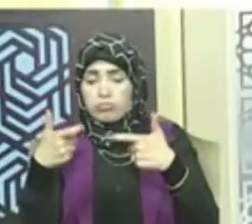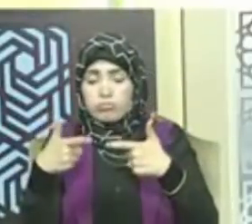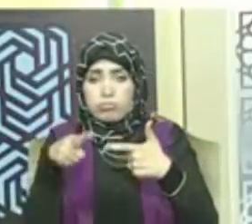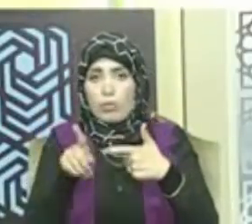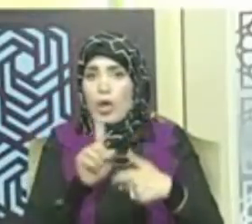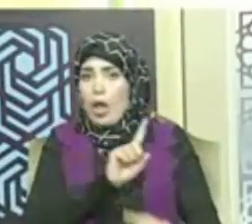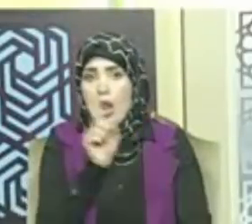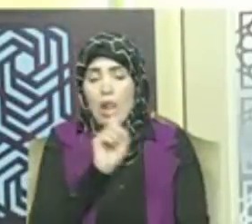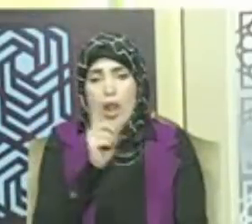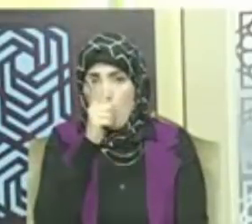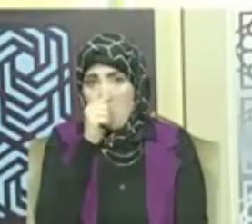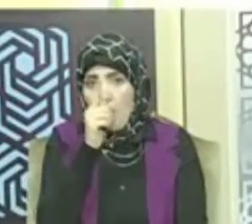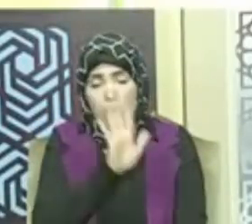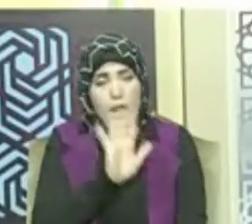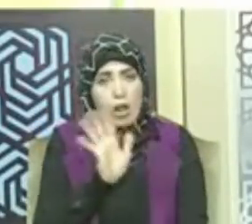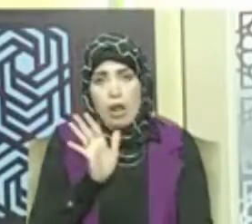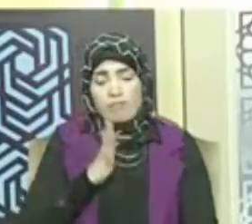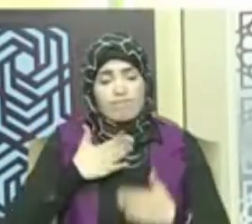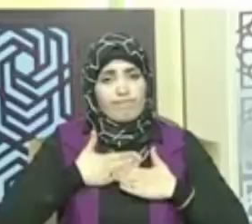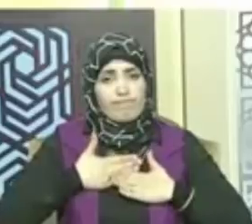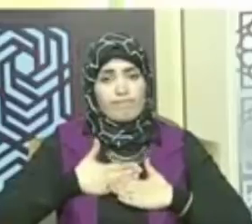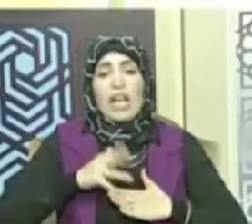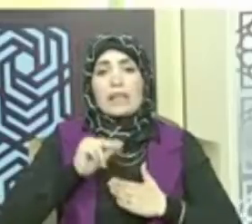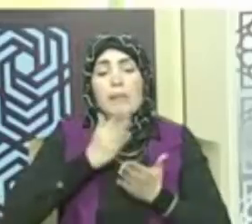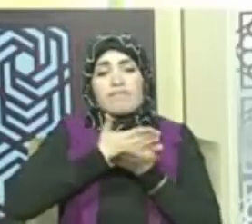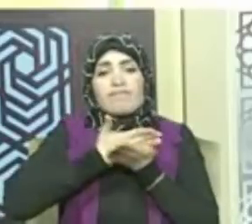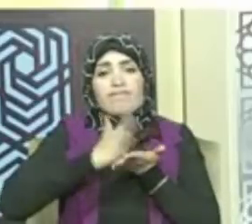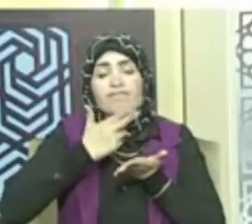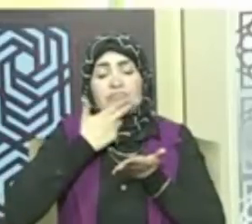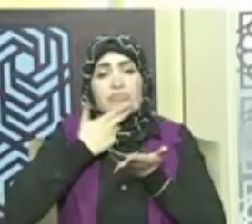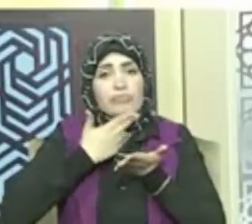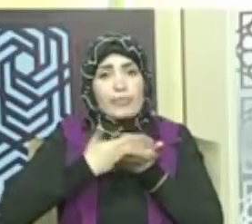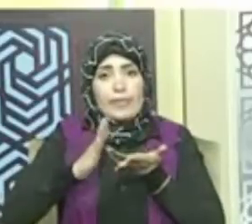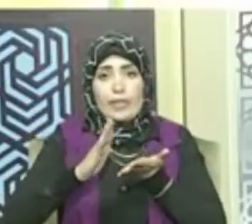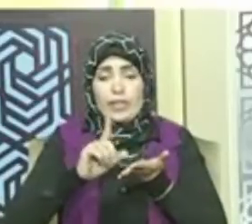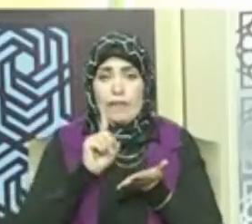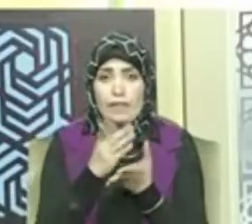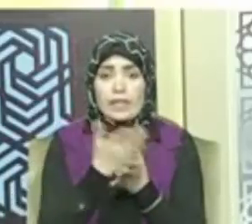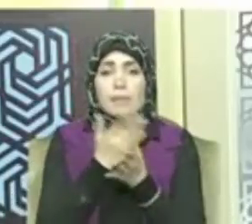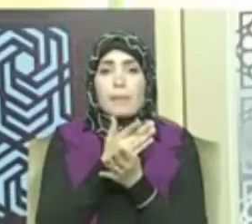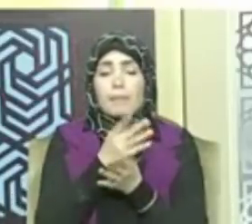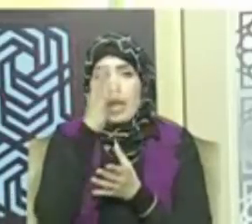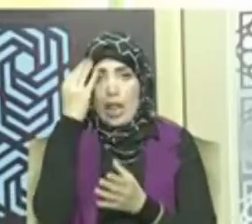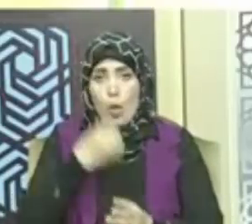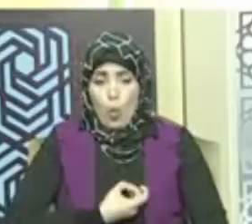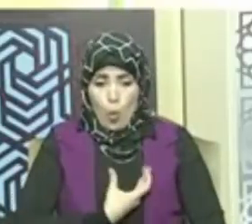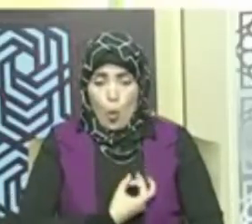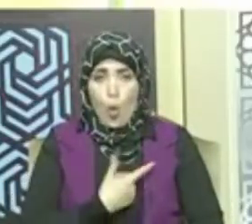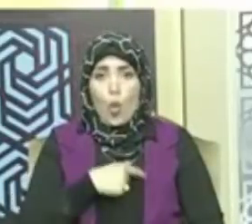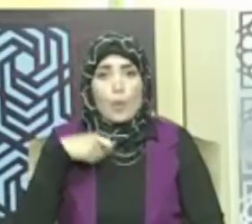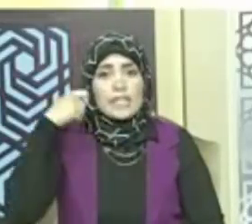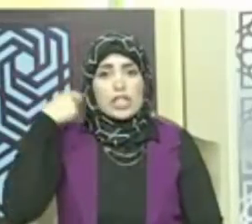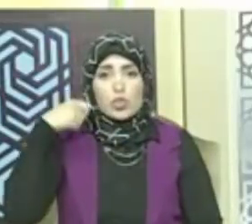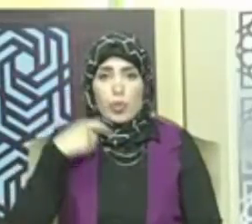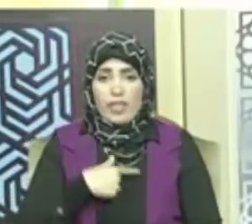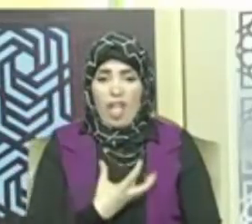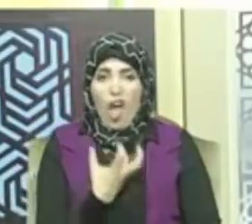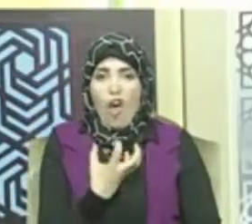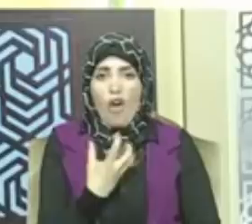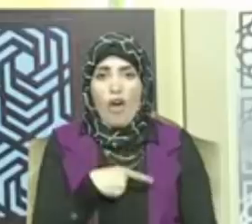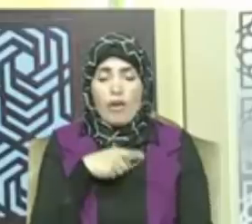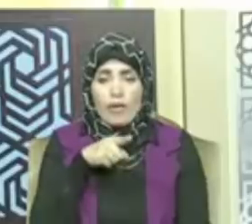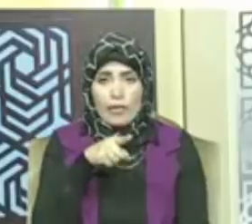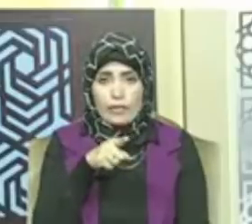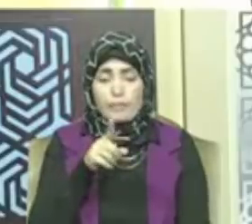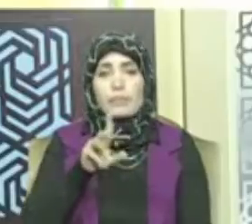المكر، لأن الأصحاب القلوب السوداء إنما مكروهم على أنفسهم سواء كانوا أفراد